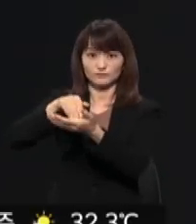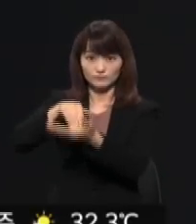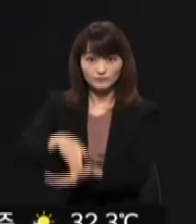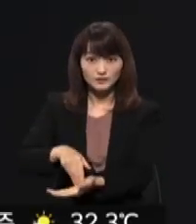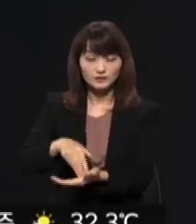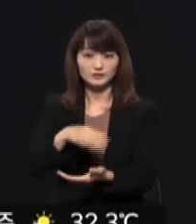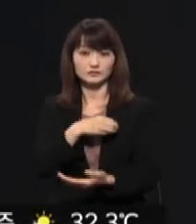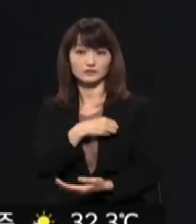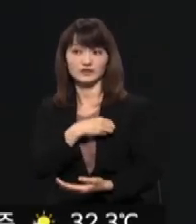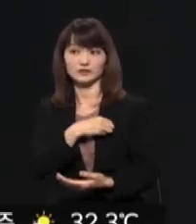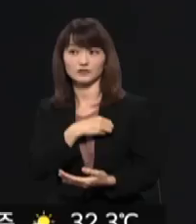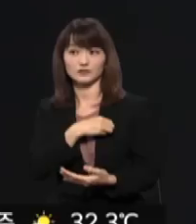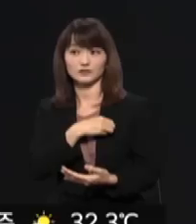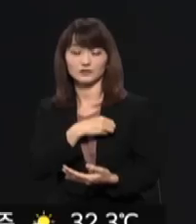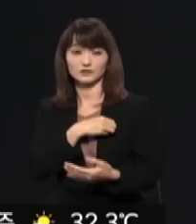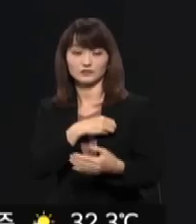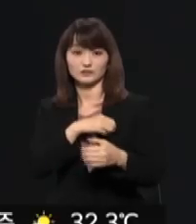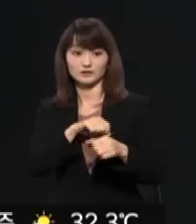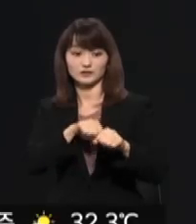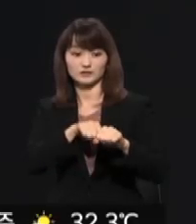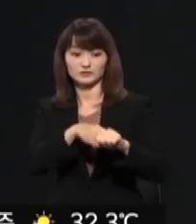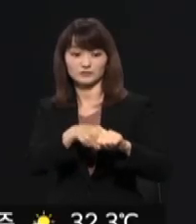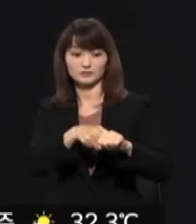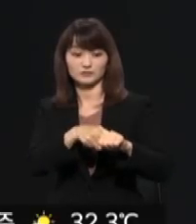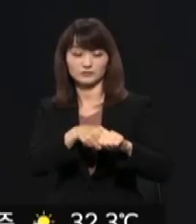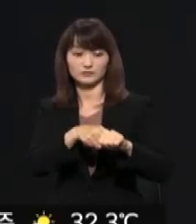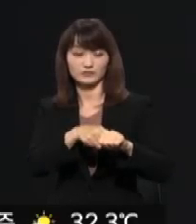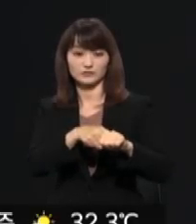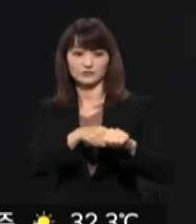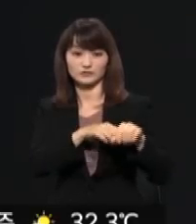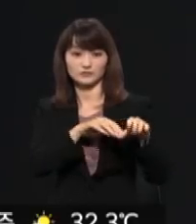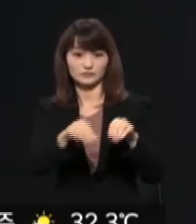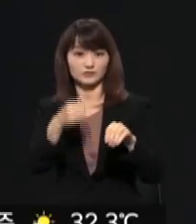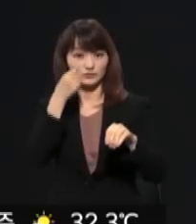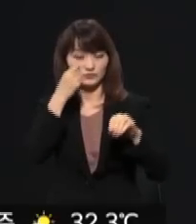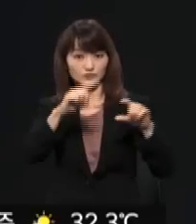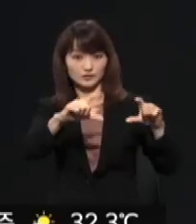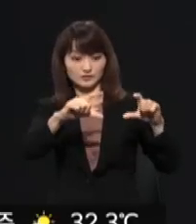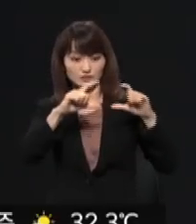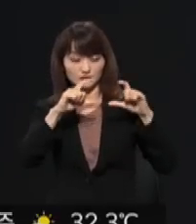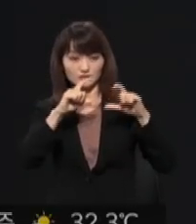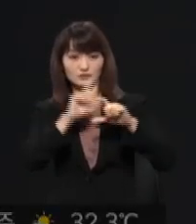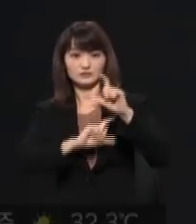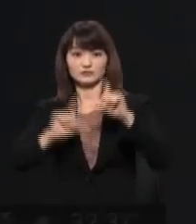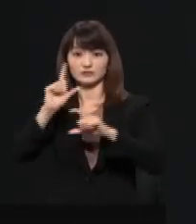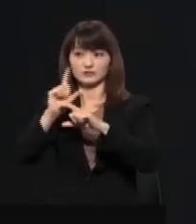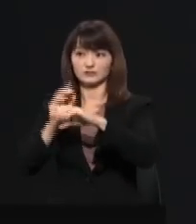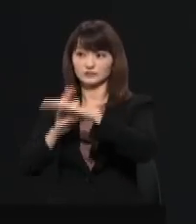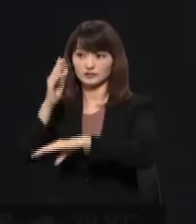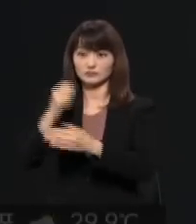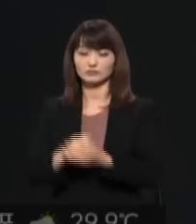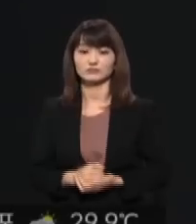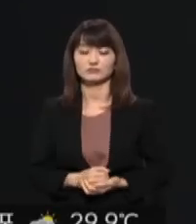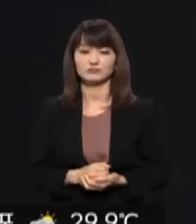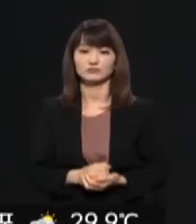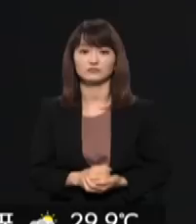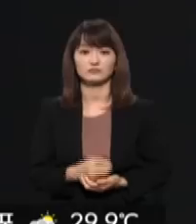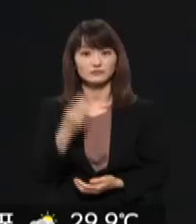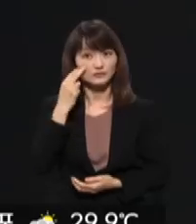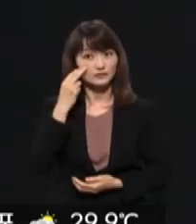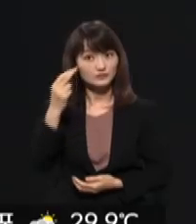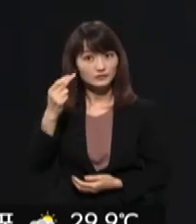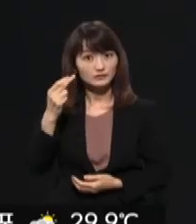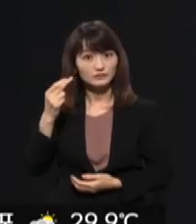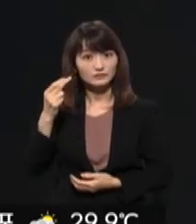그러면 다음 건 징계 정지 6개월보다 과하다면 더하거나 뭐 12개월 하거나 아니면 그